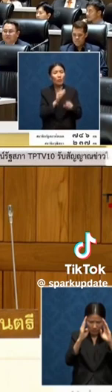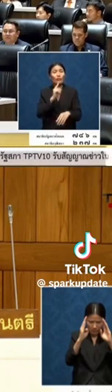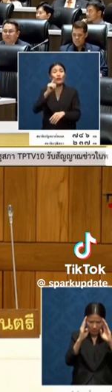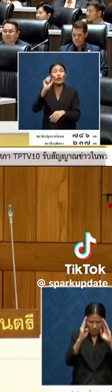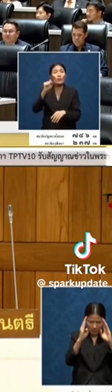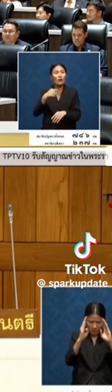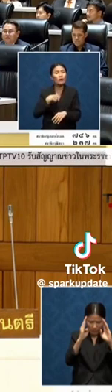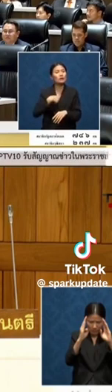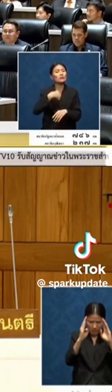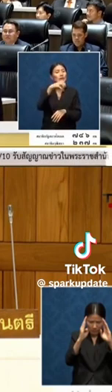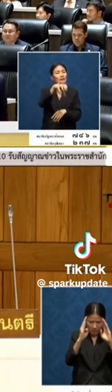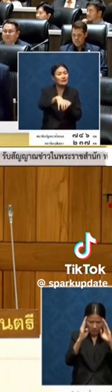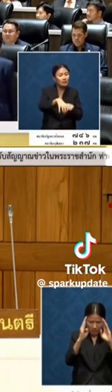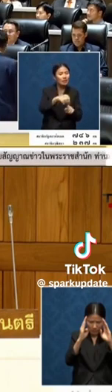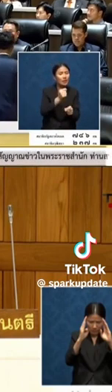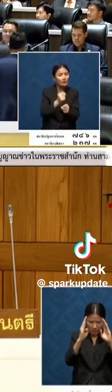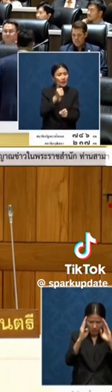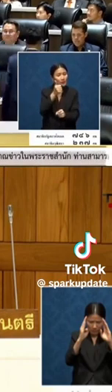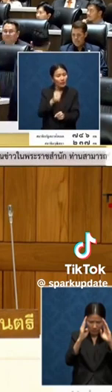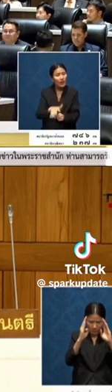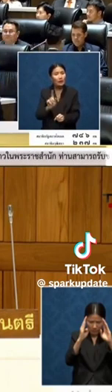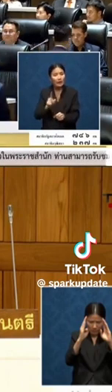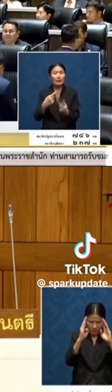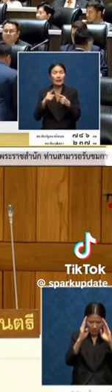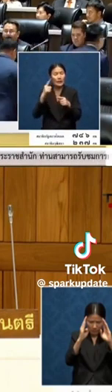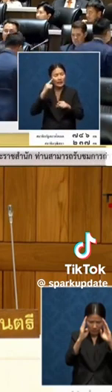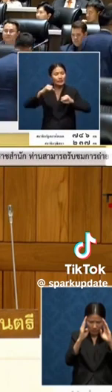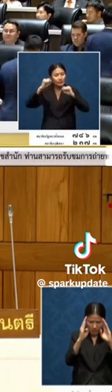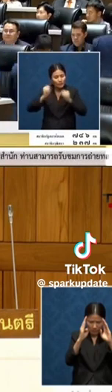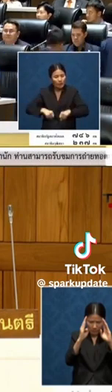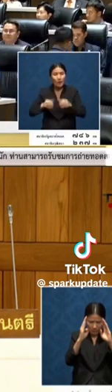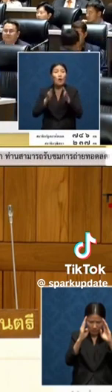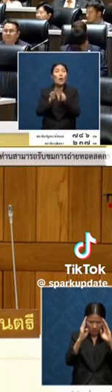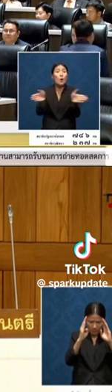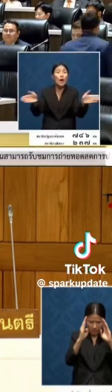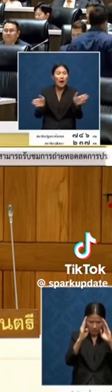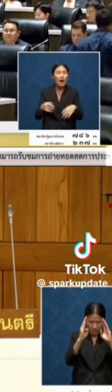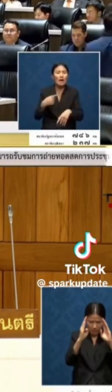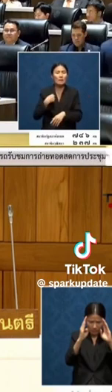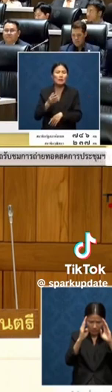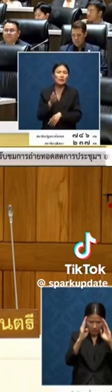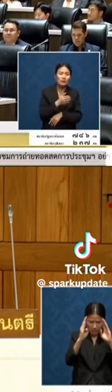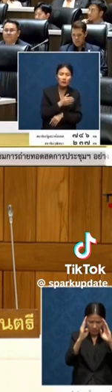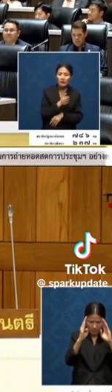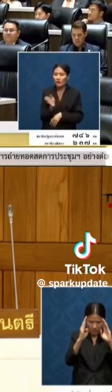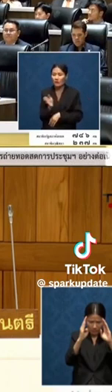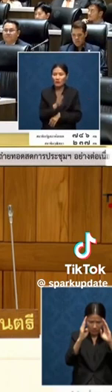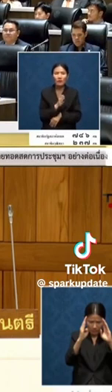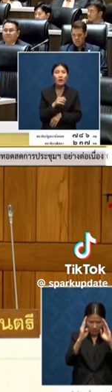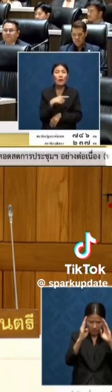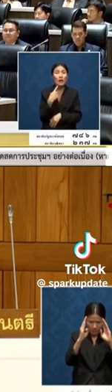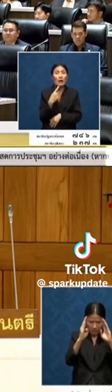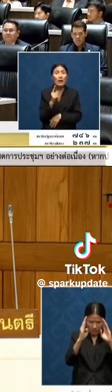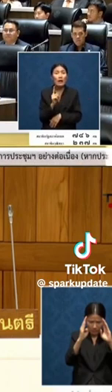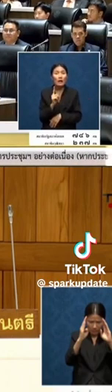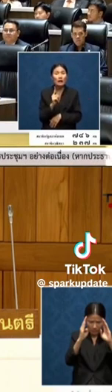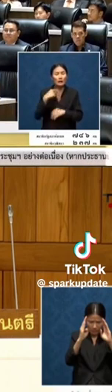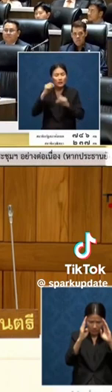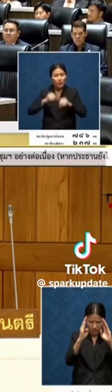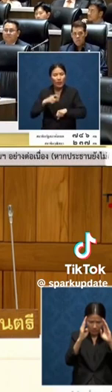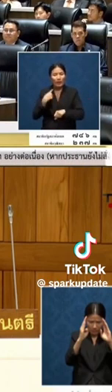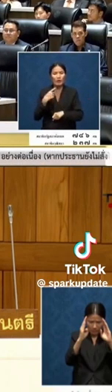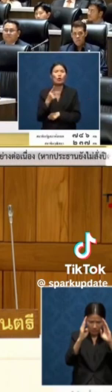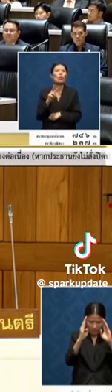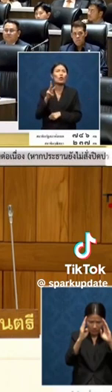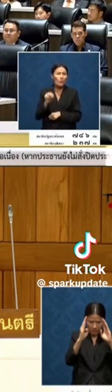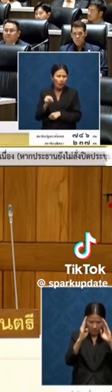ทำได้หรือไม่แต่การตัดสินใจในภาพรวมว่าจะไปทิศทางไหนมันอยู่ที่รัฐบาลมันอยู่ที่อำนาจครม.ใน